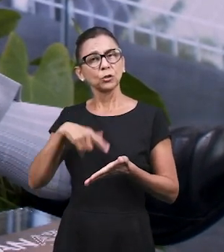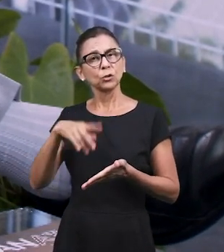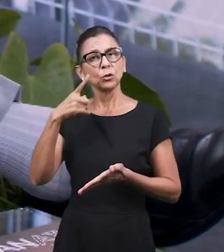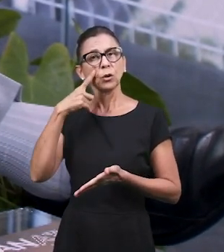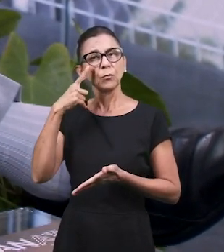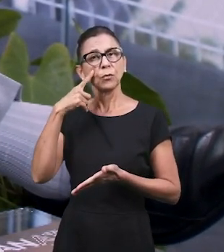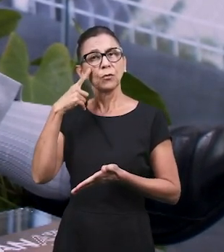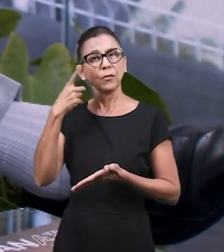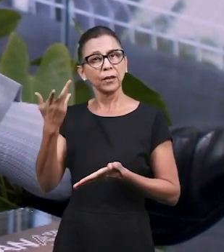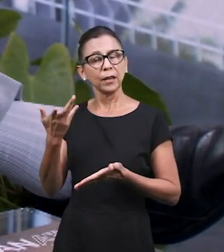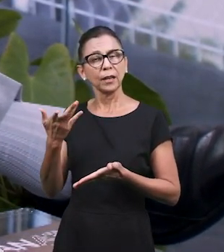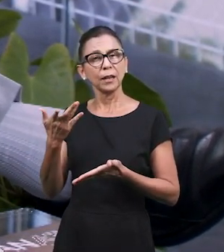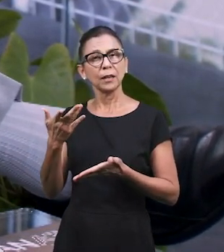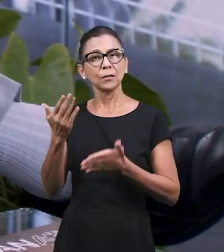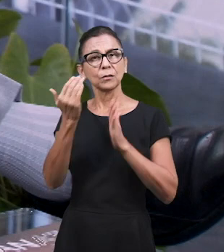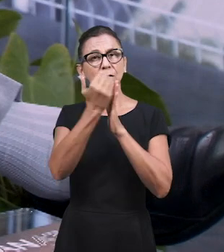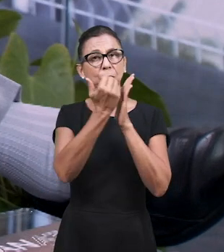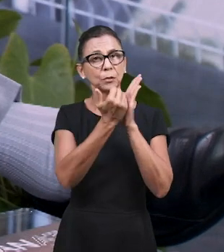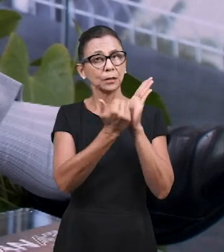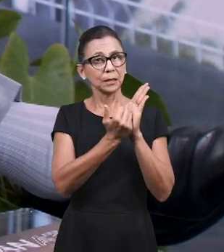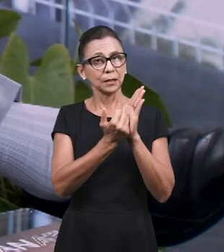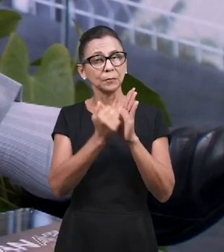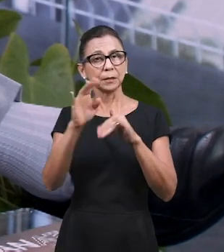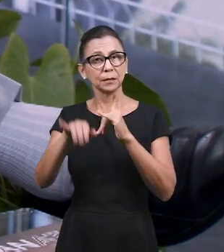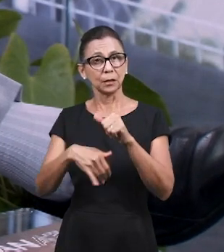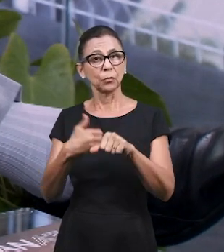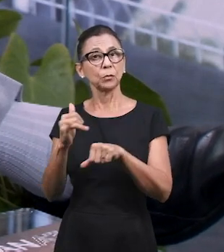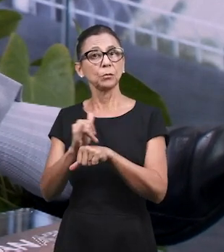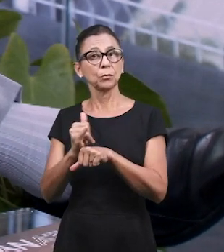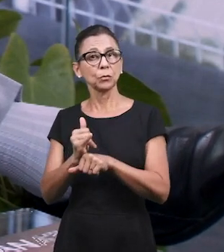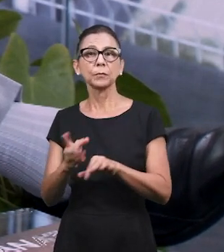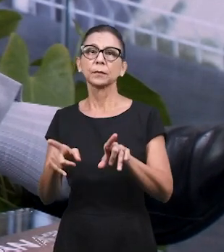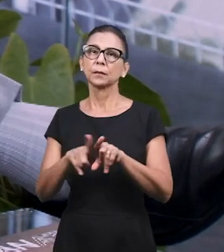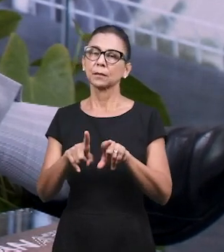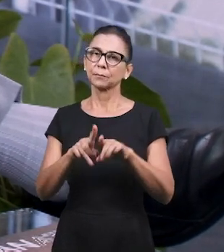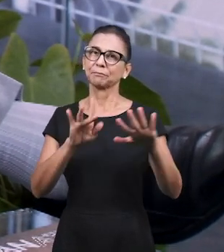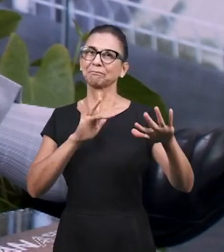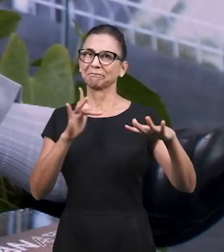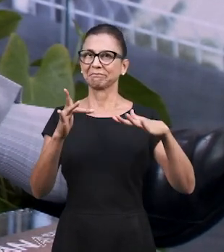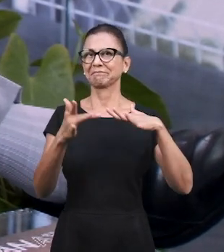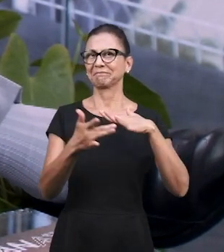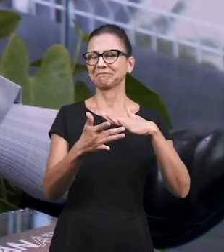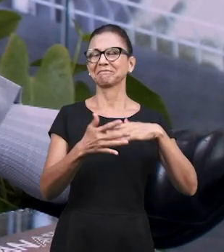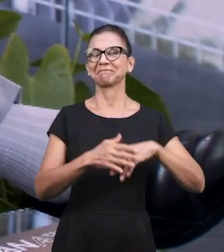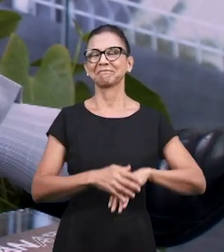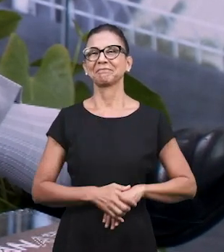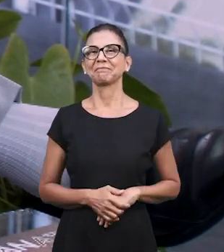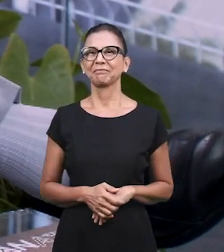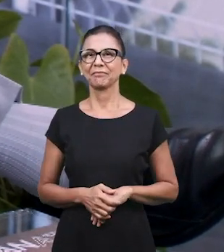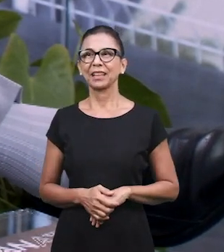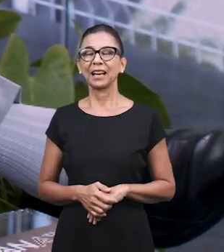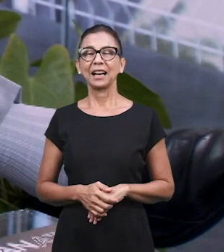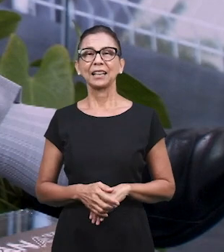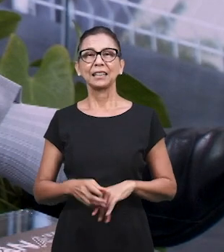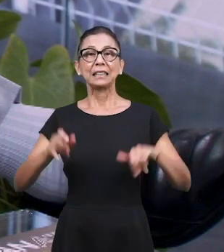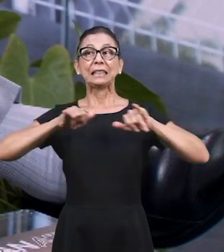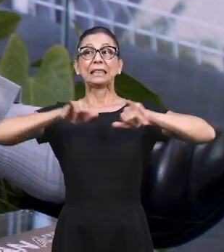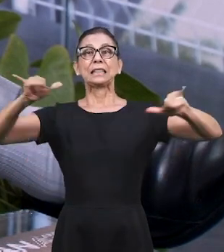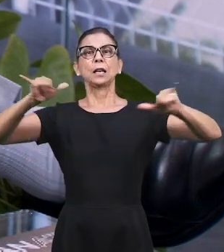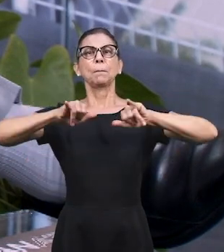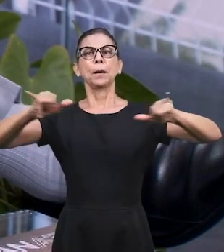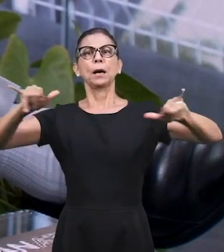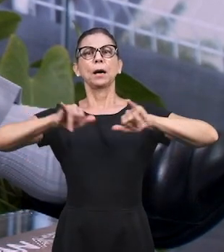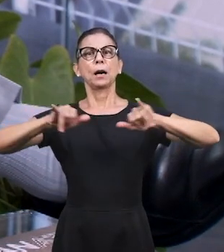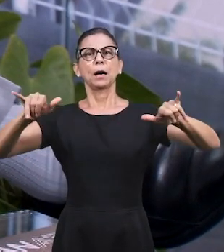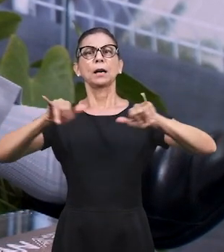éditions précédentes de la promotion à travers le canal de l'Église chrétienne Maranatha YouTube, en plus de nos applications. Et